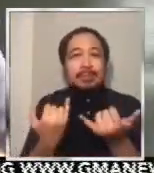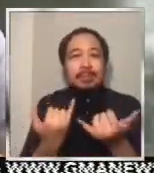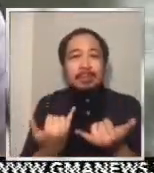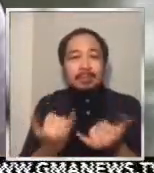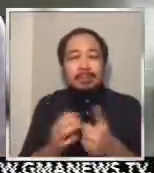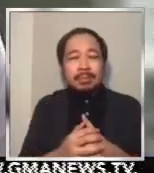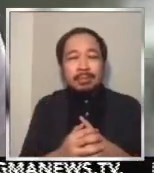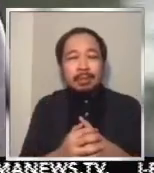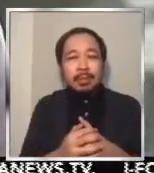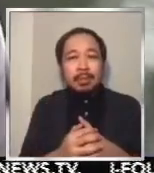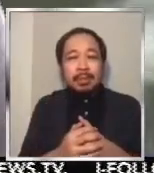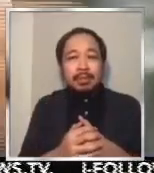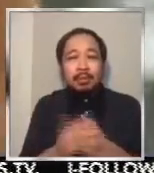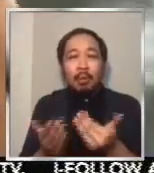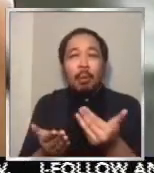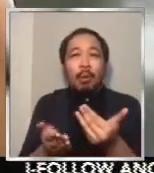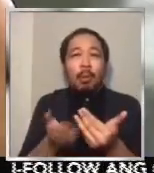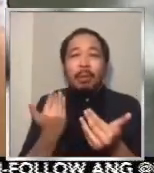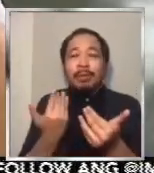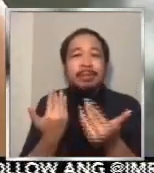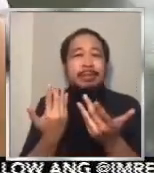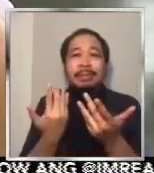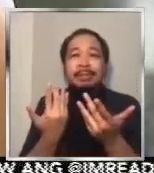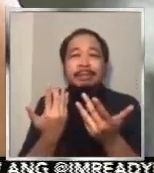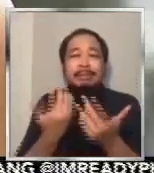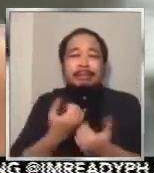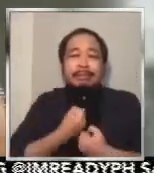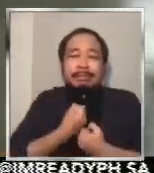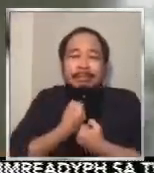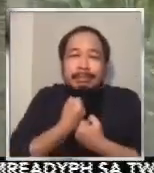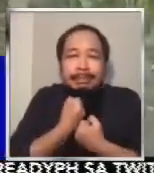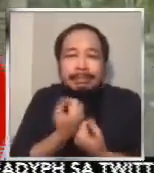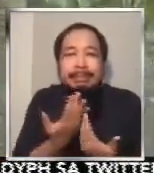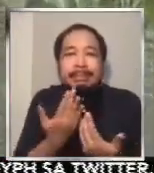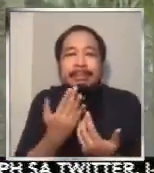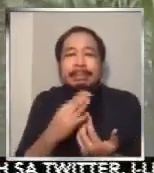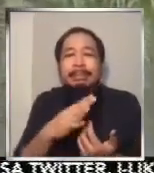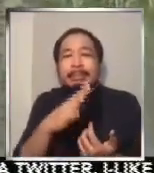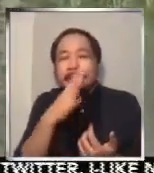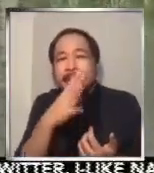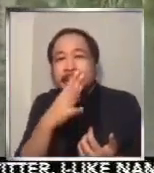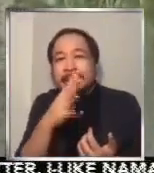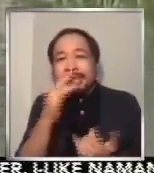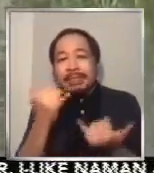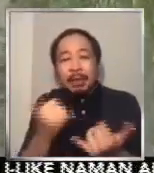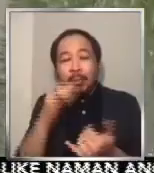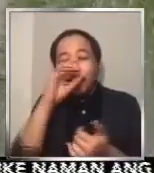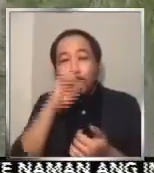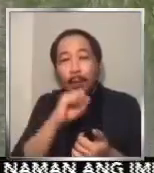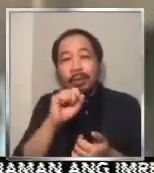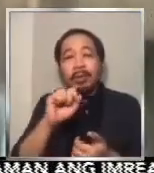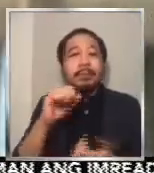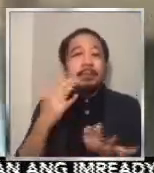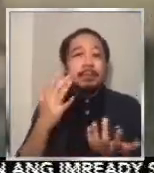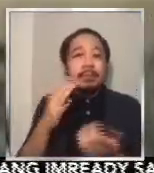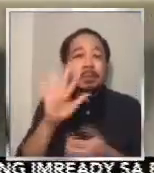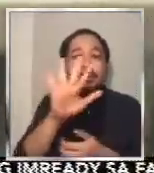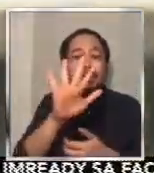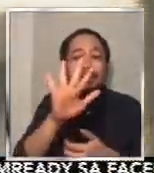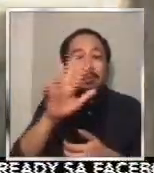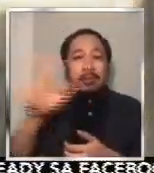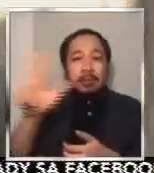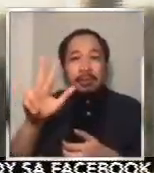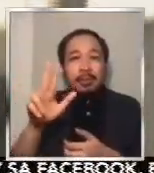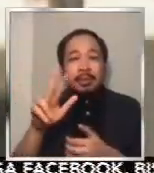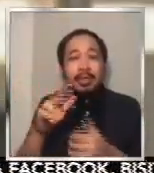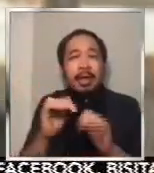Hindi na halos makapagsalita sa kaiiyak si Nanay Marilyn Pagatpat. Sa edad na 53, pinagkakitaan niya ang pagtatawid ng mga